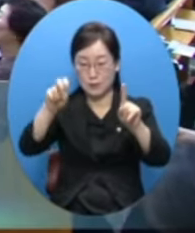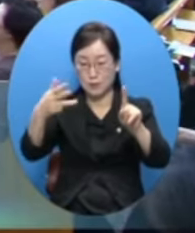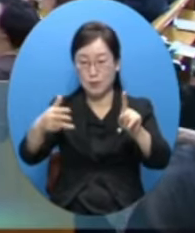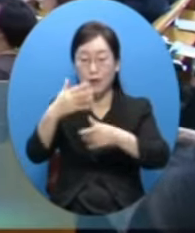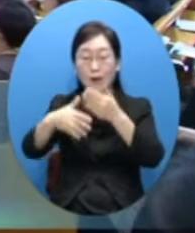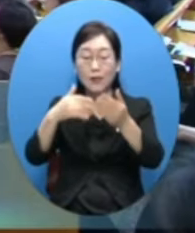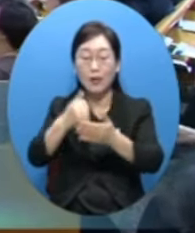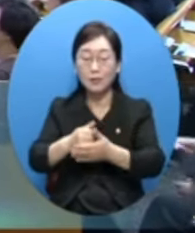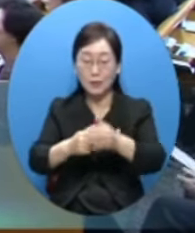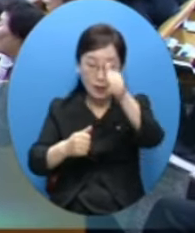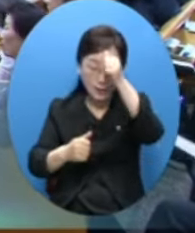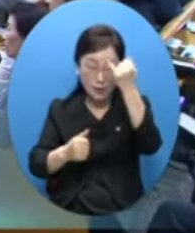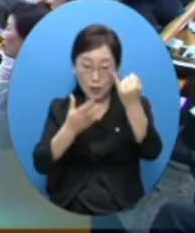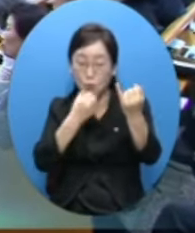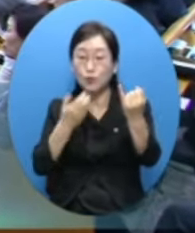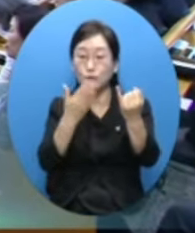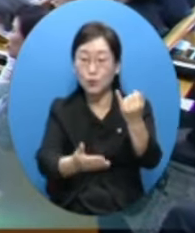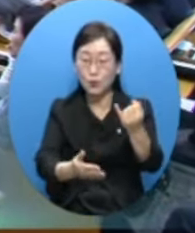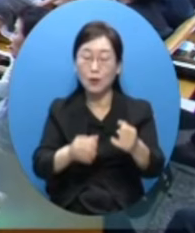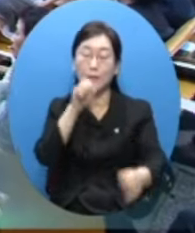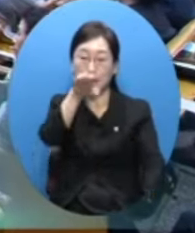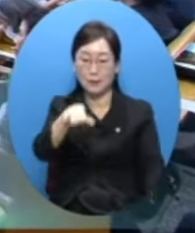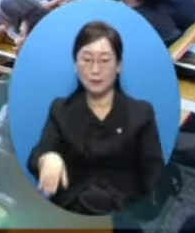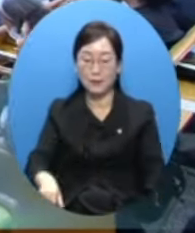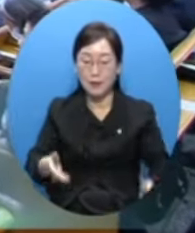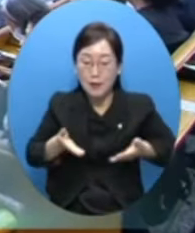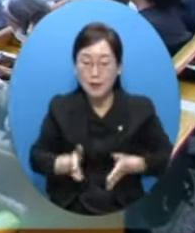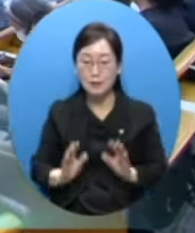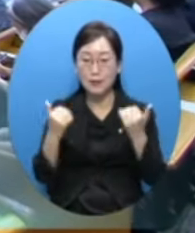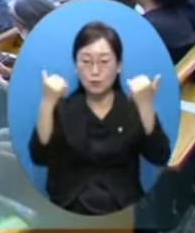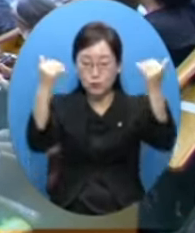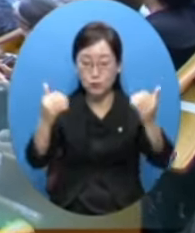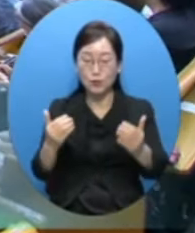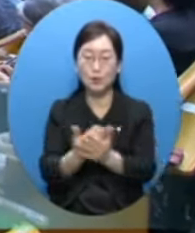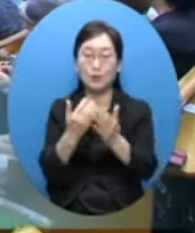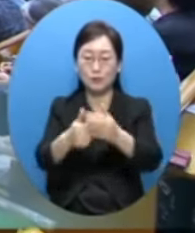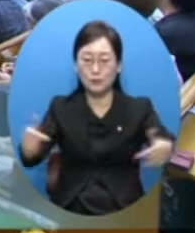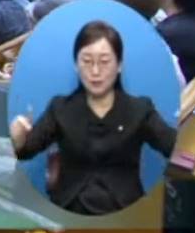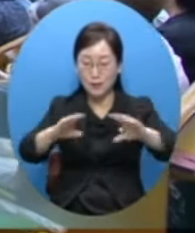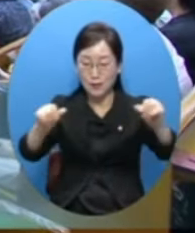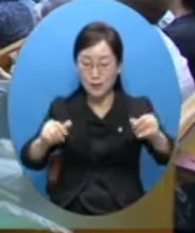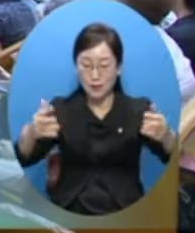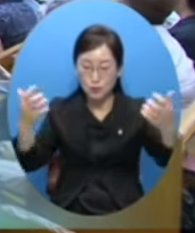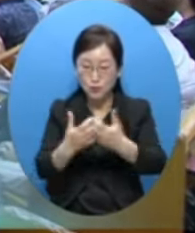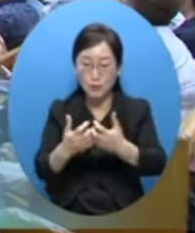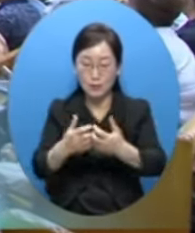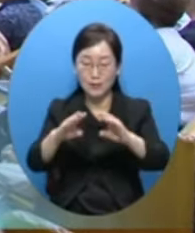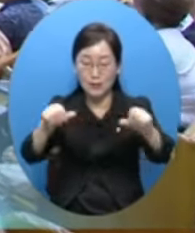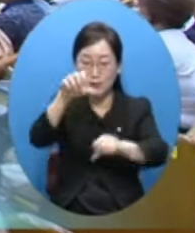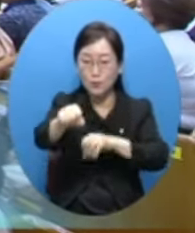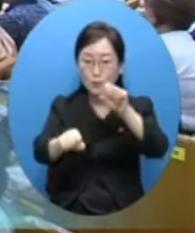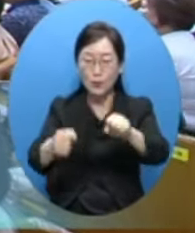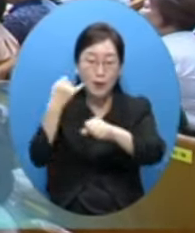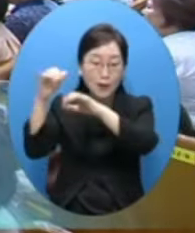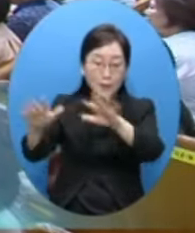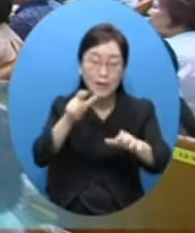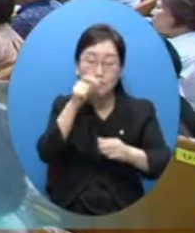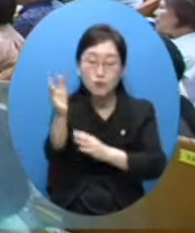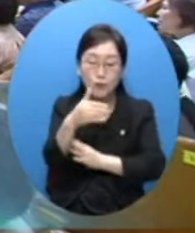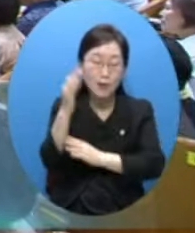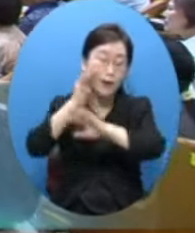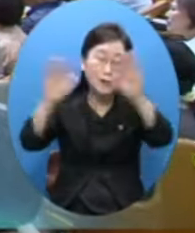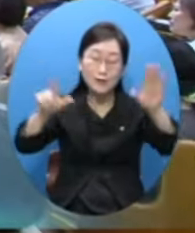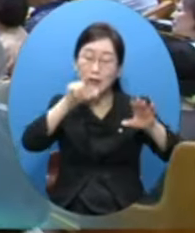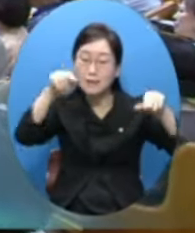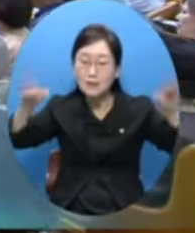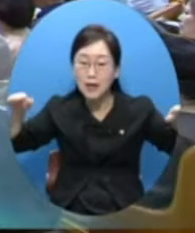복을 주시며 하나님이 그들에게 이르시되 생육하고 번성하여 땅에 충만하라. 땅을 정복하라. 바다의 물고기와 하늘의 새와 땅에